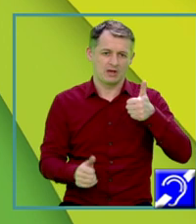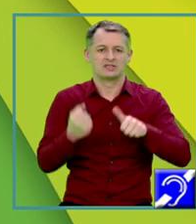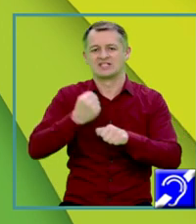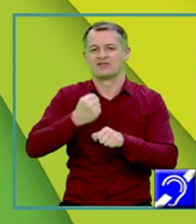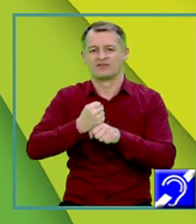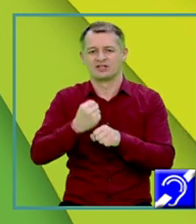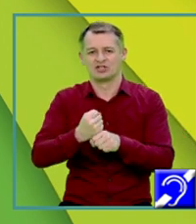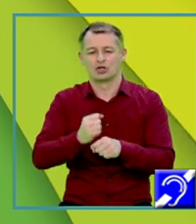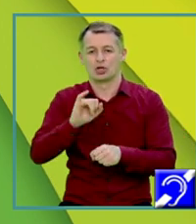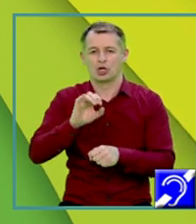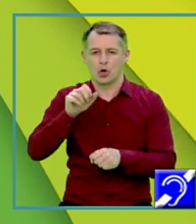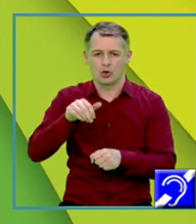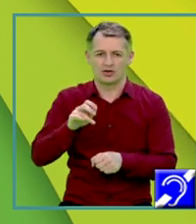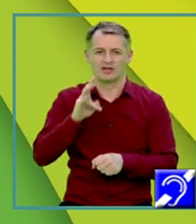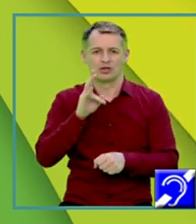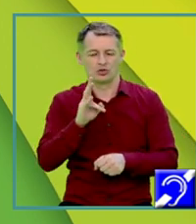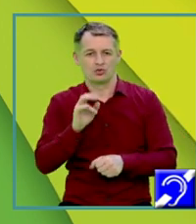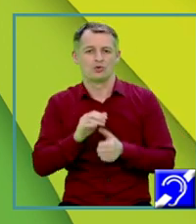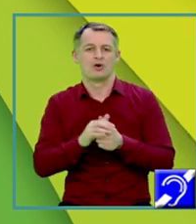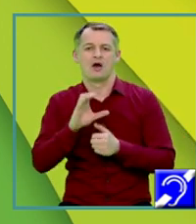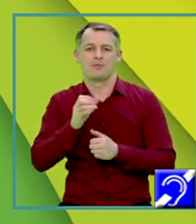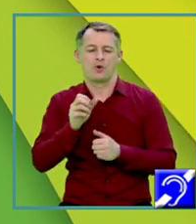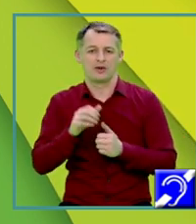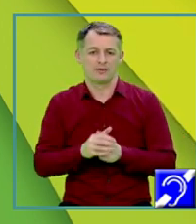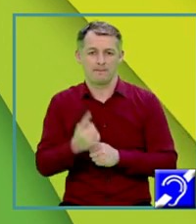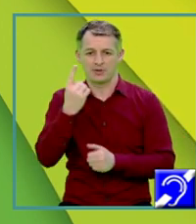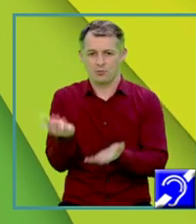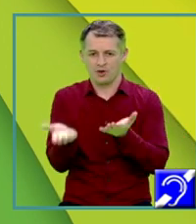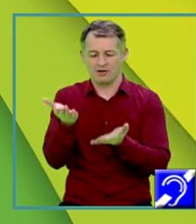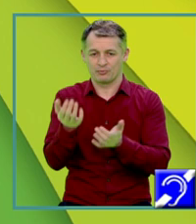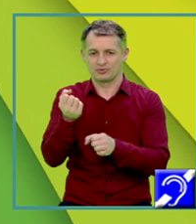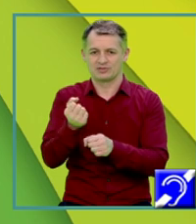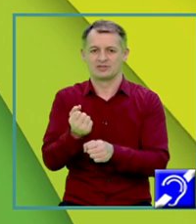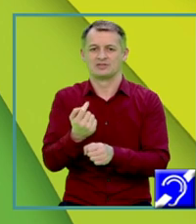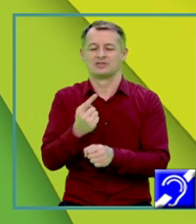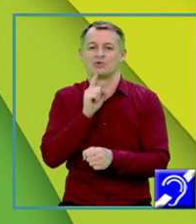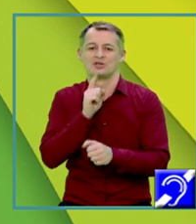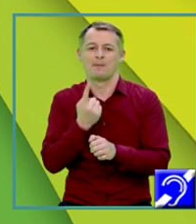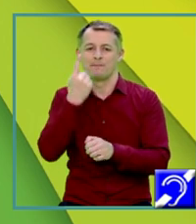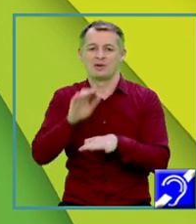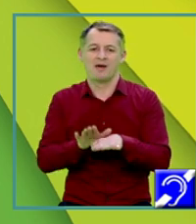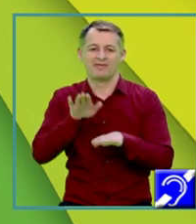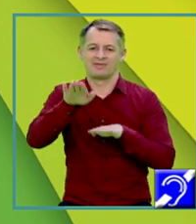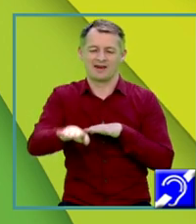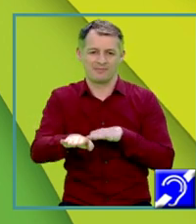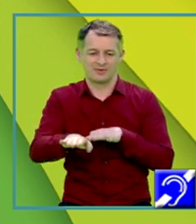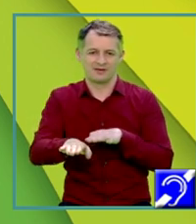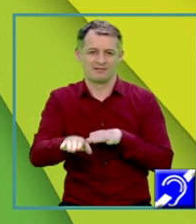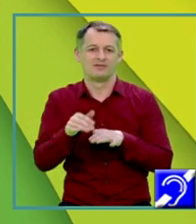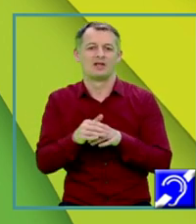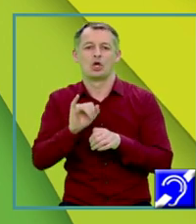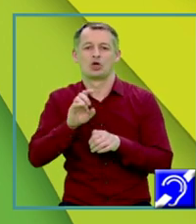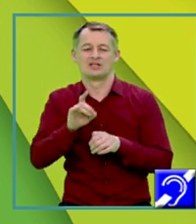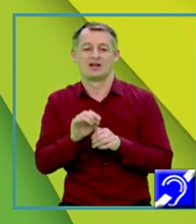formează ionul hidrogenocarbonat. Primul echilibru se numește prima treaptă de ionizare a acidului carbonic, pe